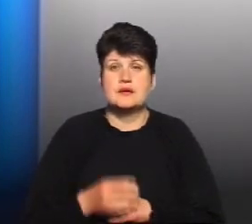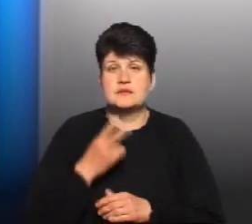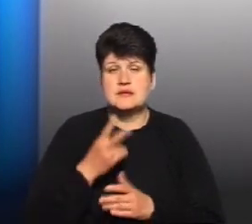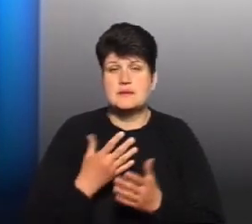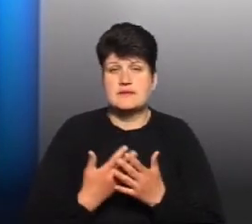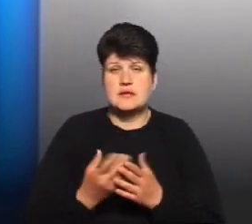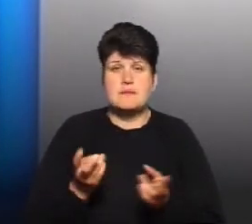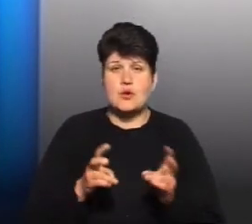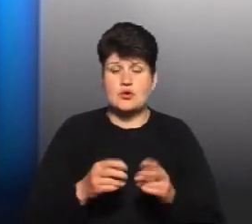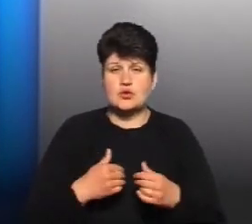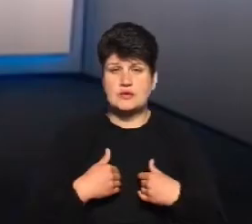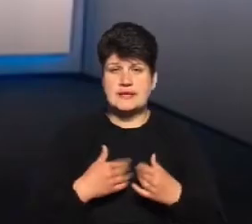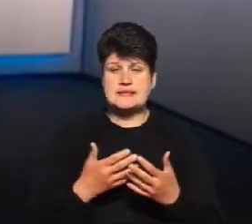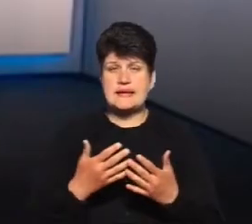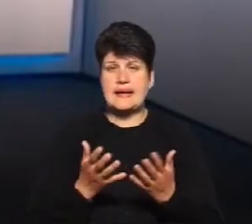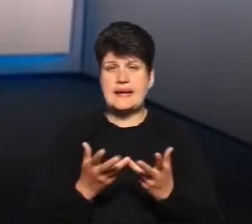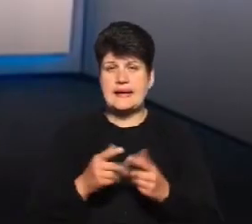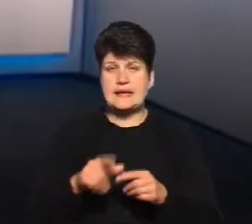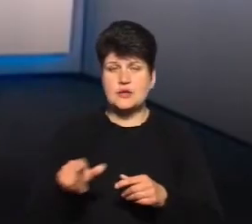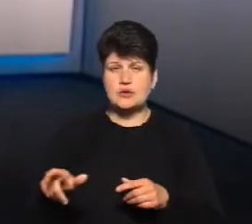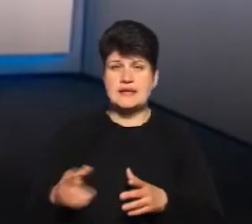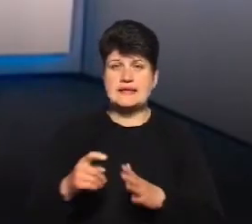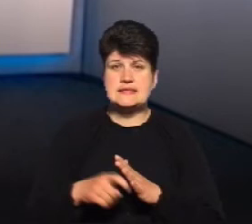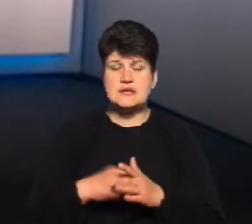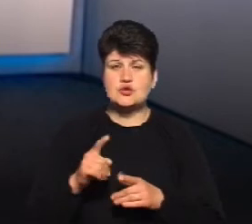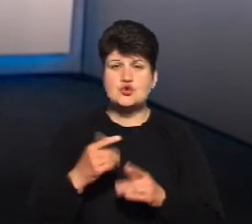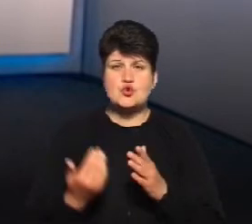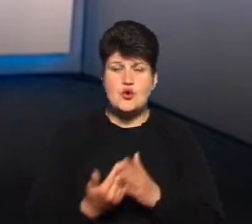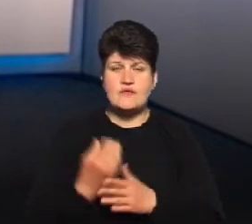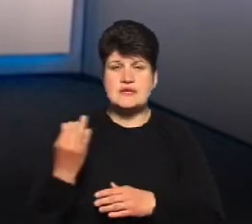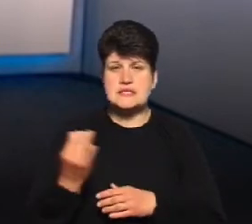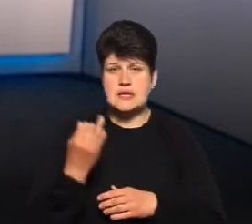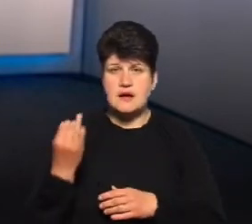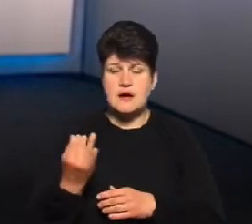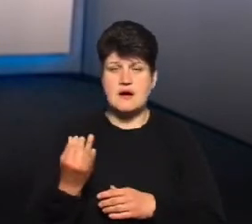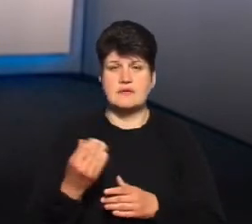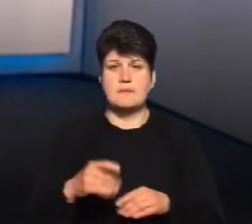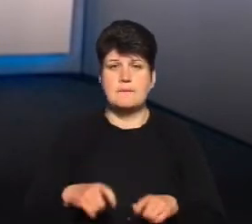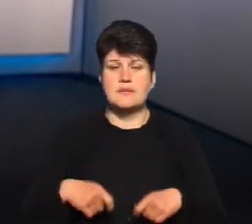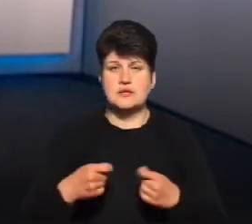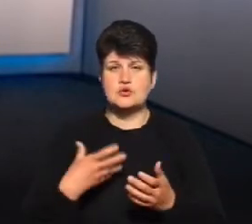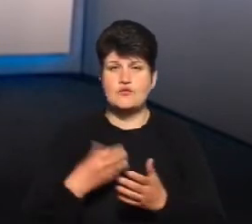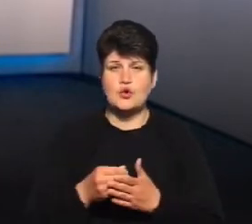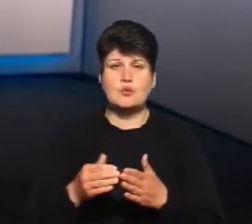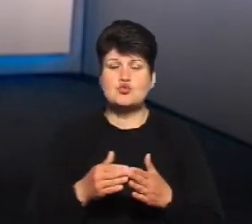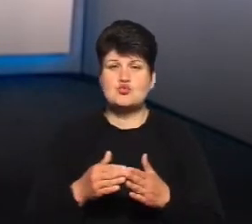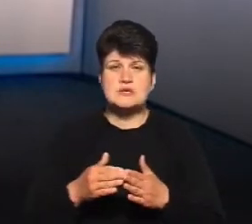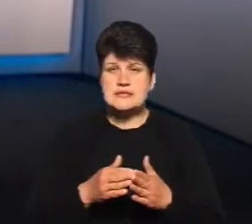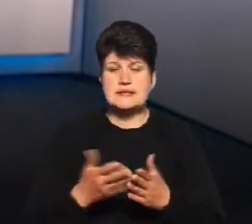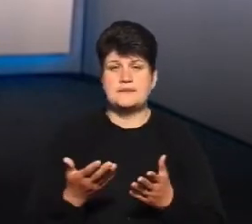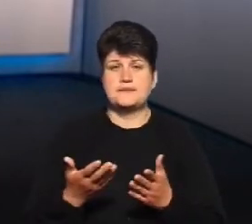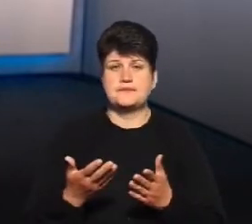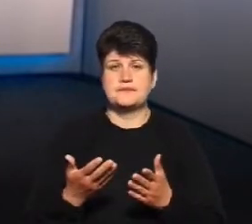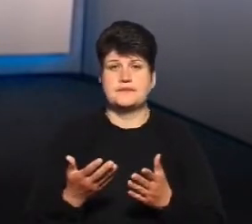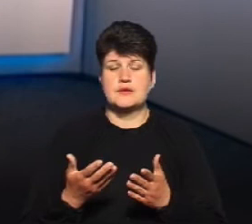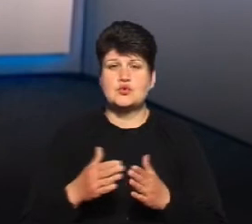нас якась певна кількість людей, дізнаються щось нове, щось цікаве, десь передають своїм сусідам, сусіди в свою